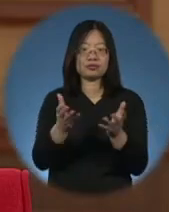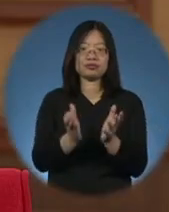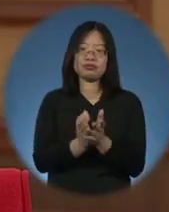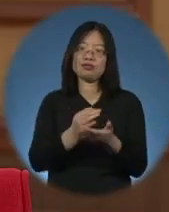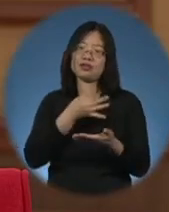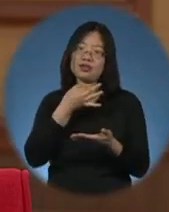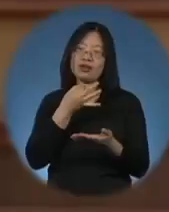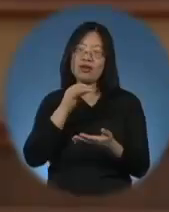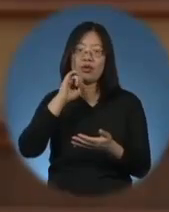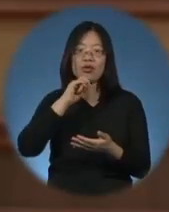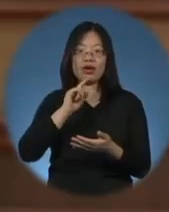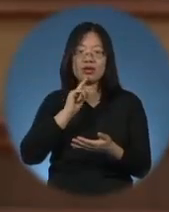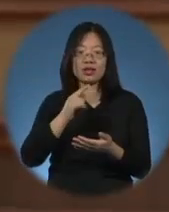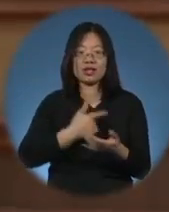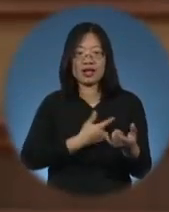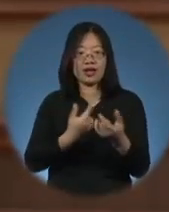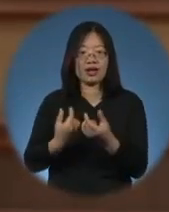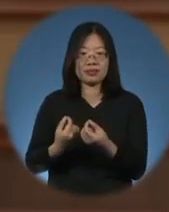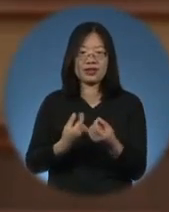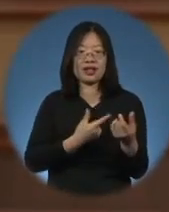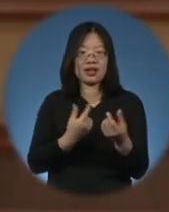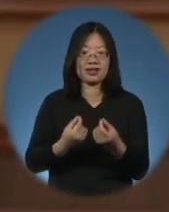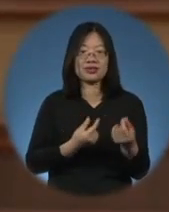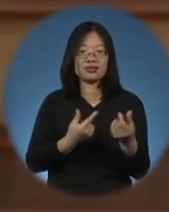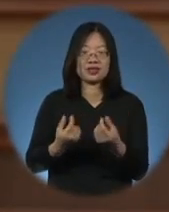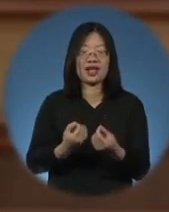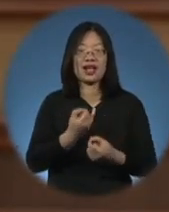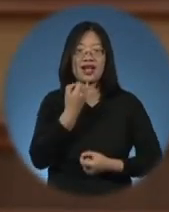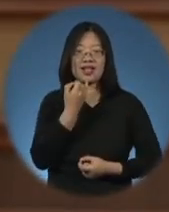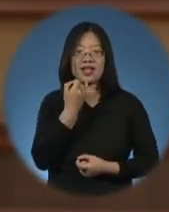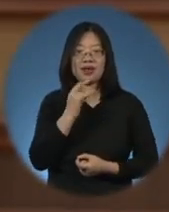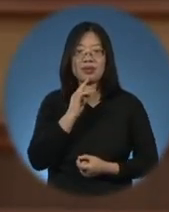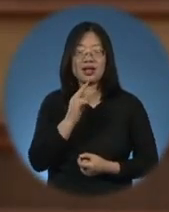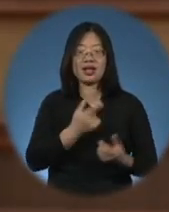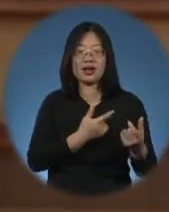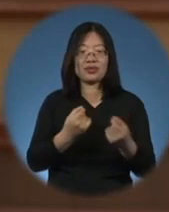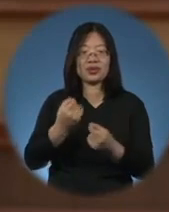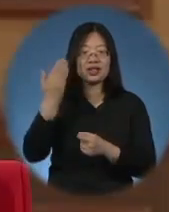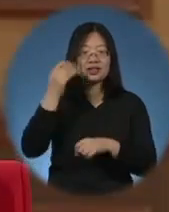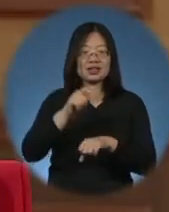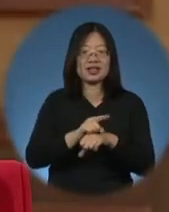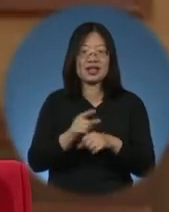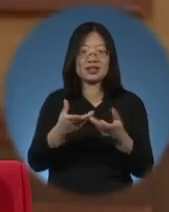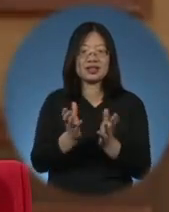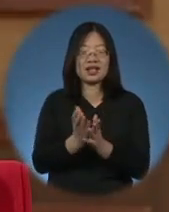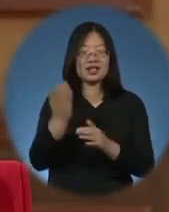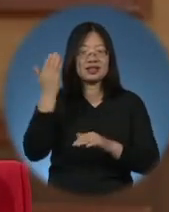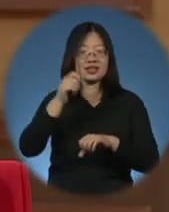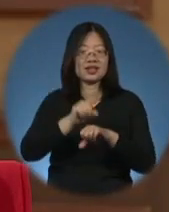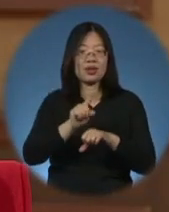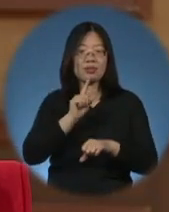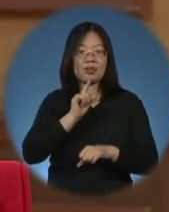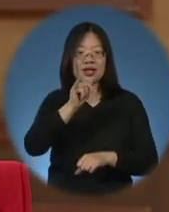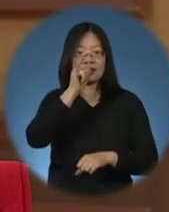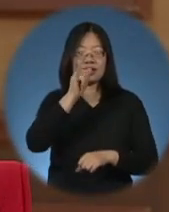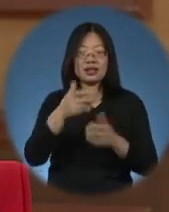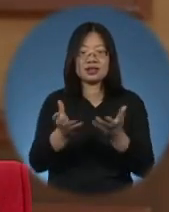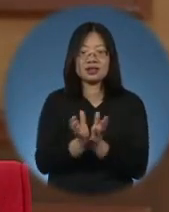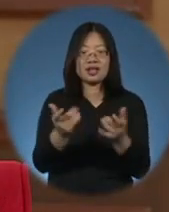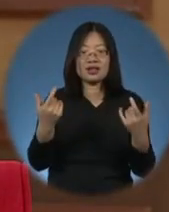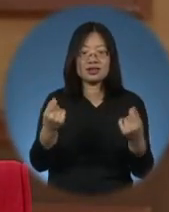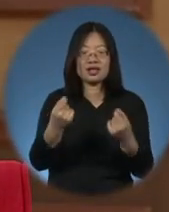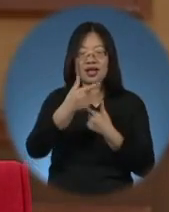그러기도 그렇고. 네, 함께 저는 아주 마음에 함께, 드는데. 함께 괜찮네요. 그 함께 지성 혹은 집단 지성에서 이야기하는 게 사실 집단처럼